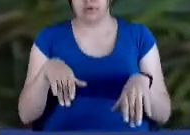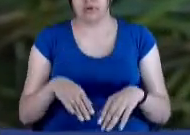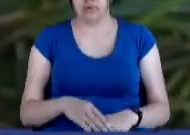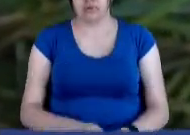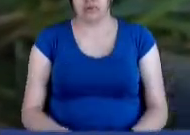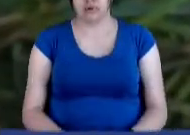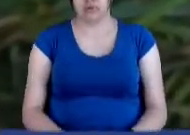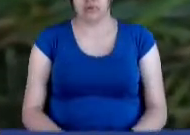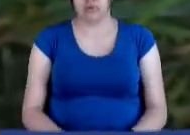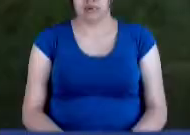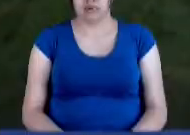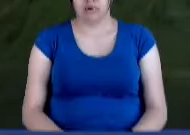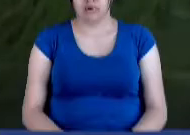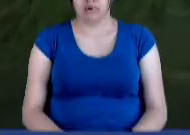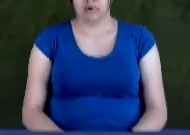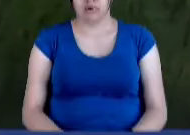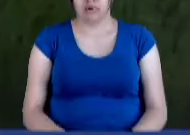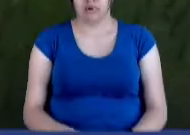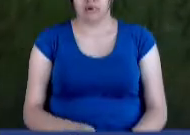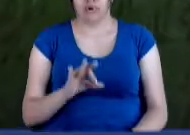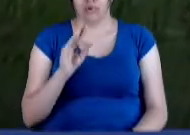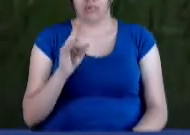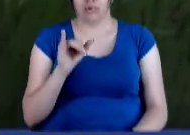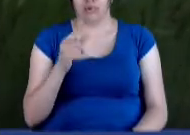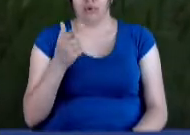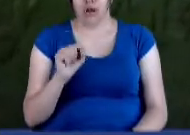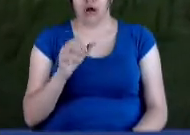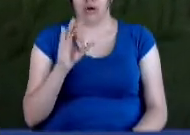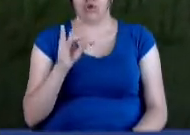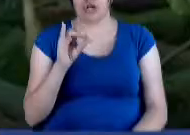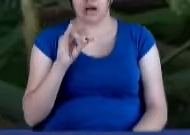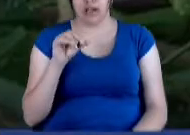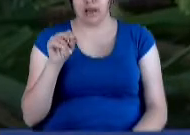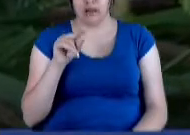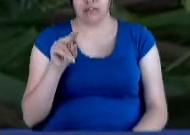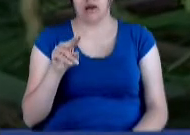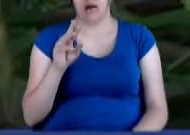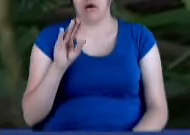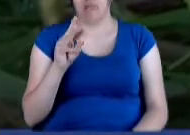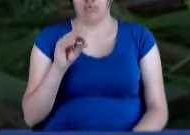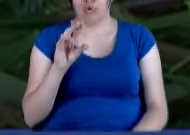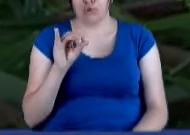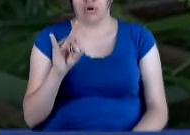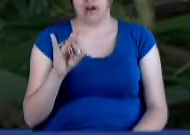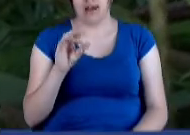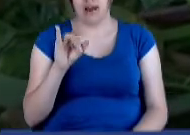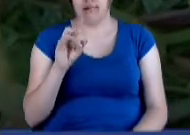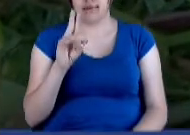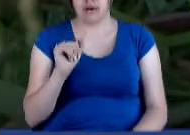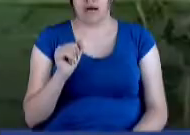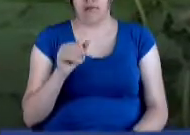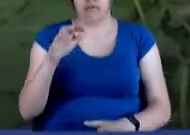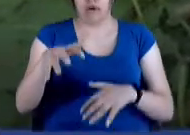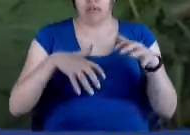тут. Що ви витаскуєте? Окуга, очерет, мусор і рязка. Я думаю, що